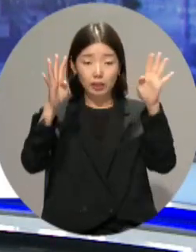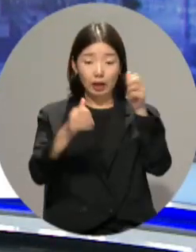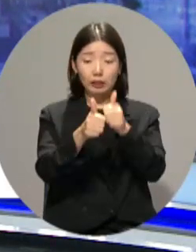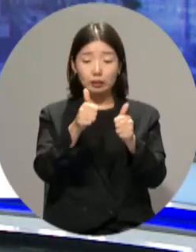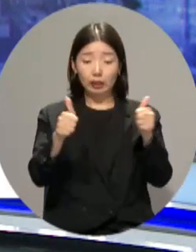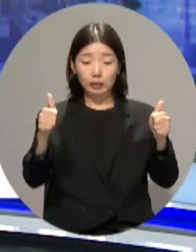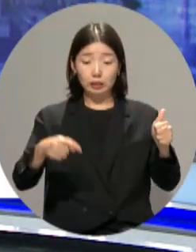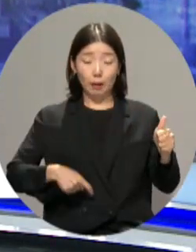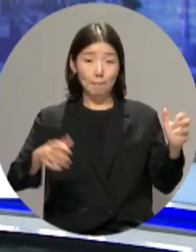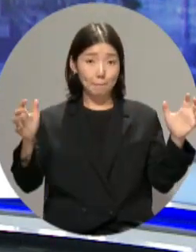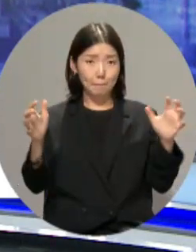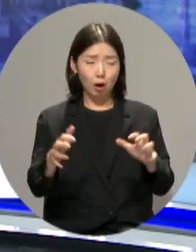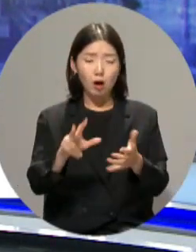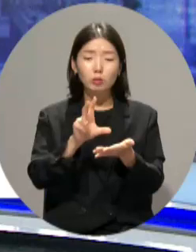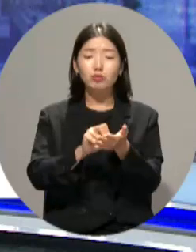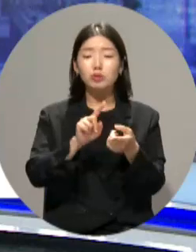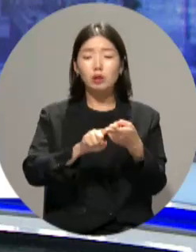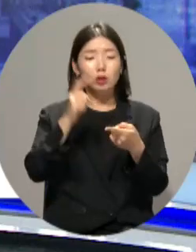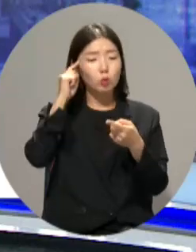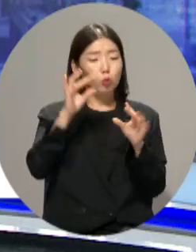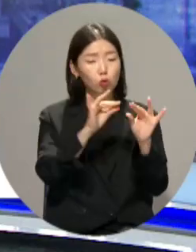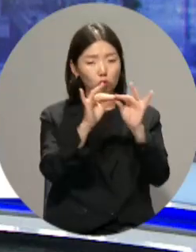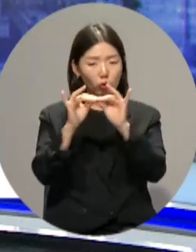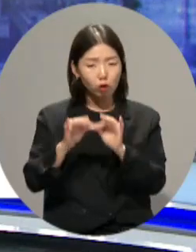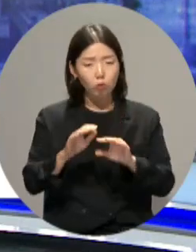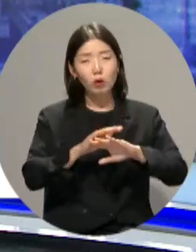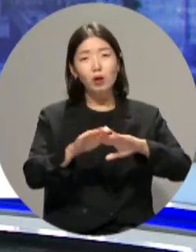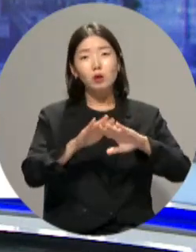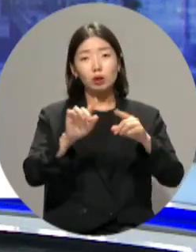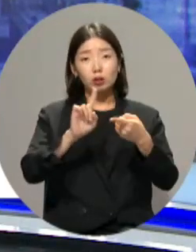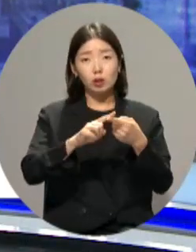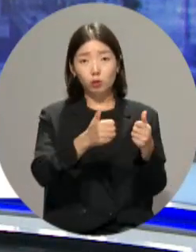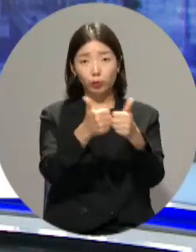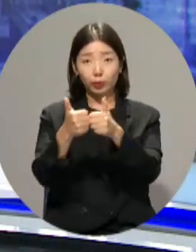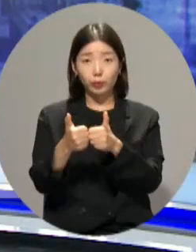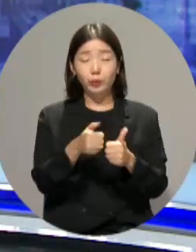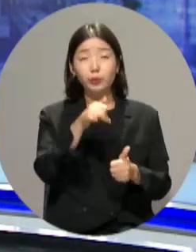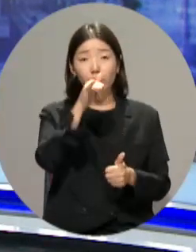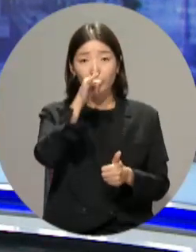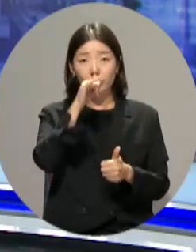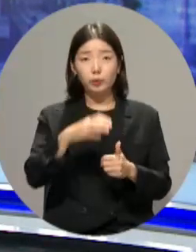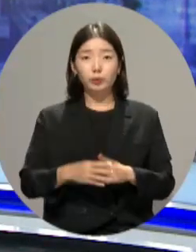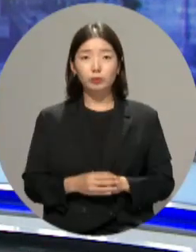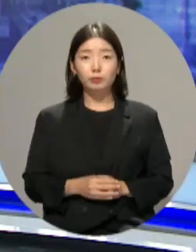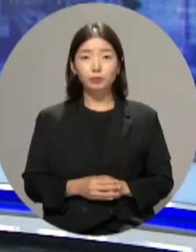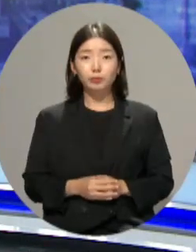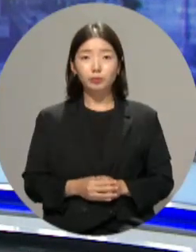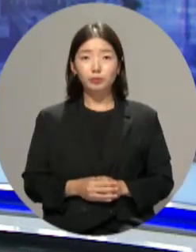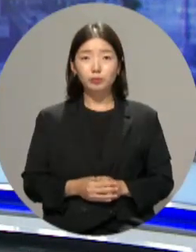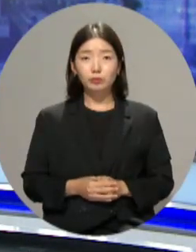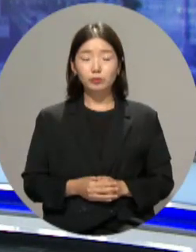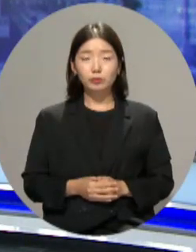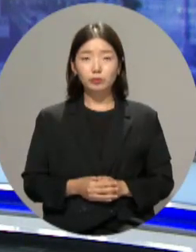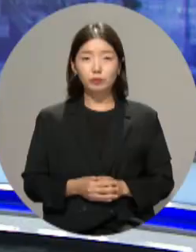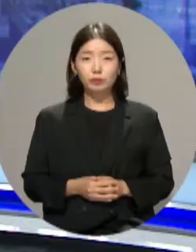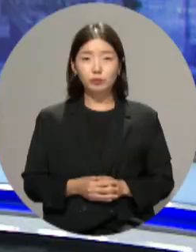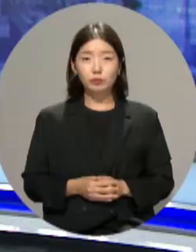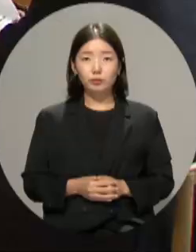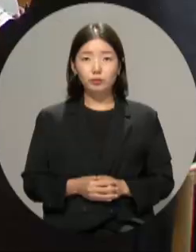총장들이 한자리에 모여 문제점을 공유하고 대책을 논의했습니다. 한범수 기자가 전해드립니다.